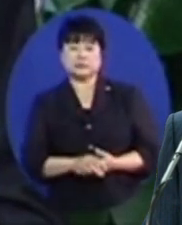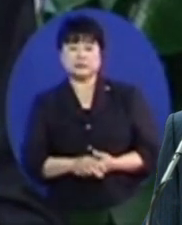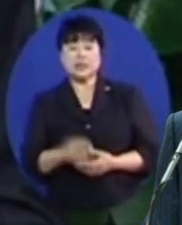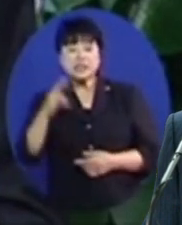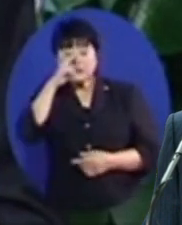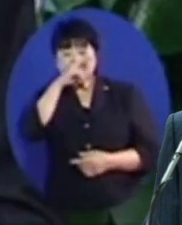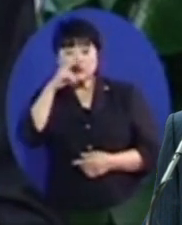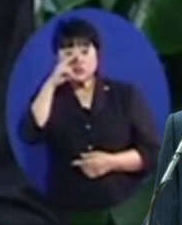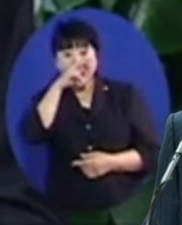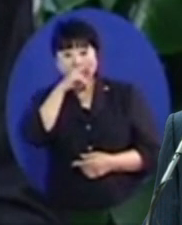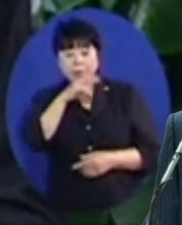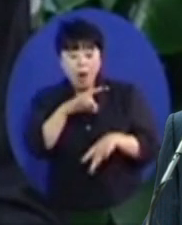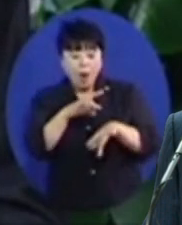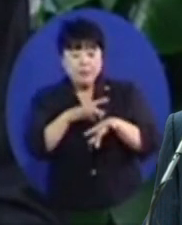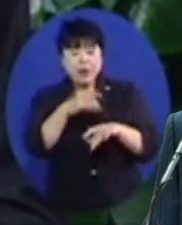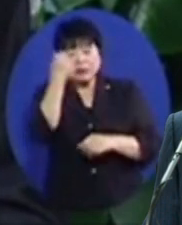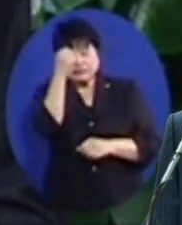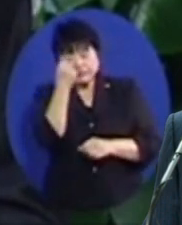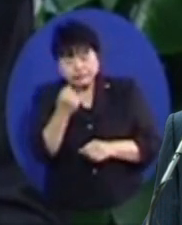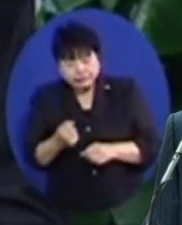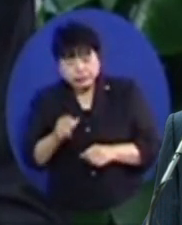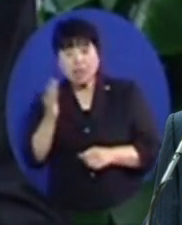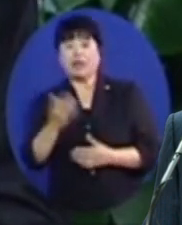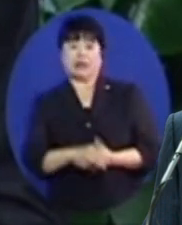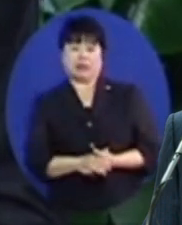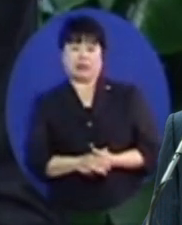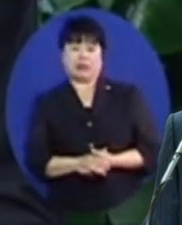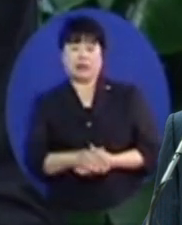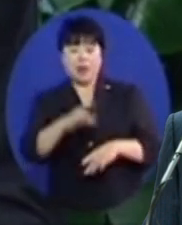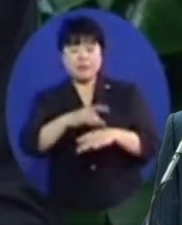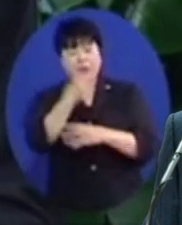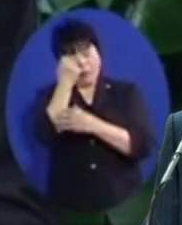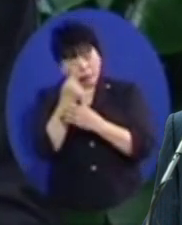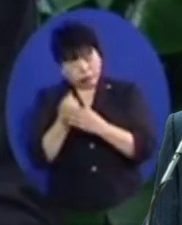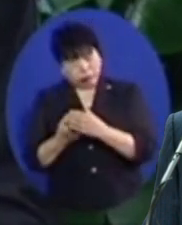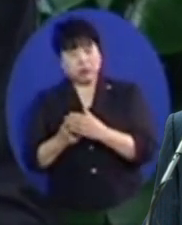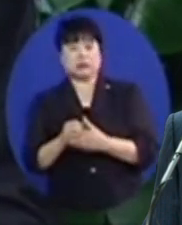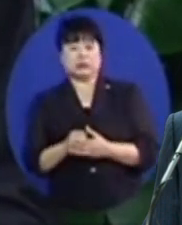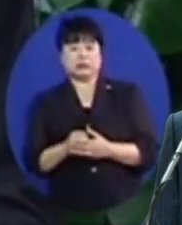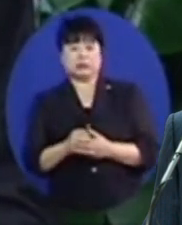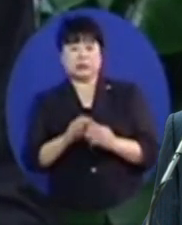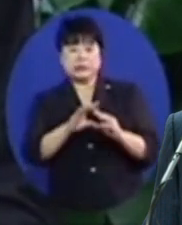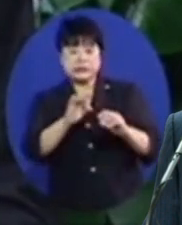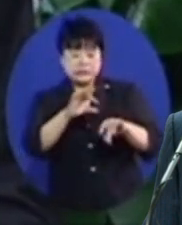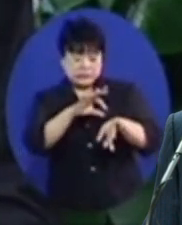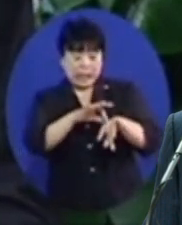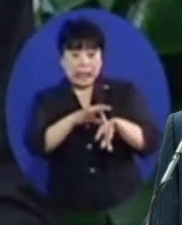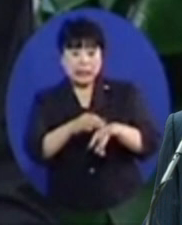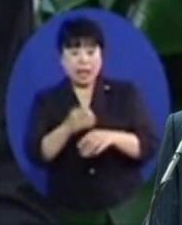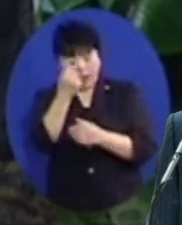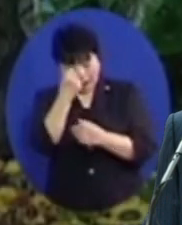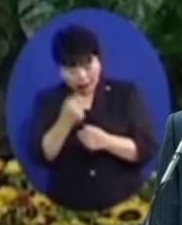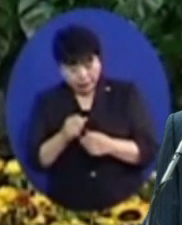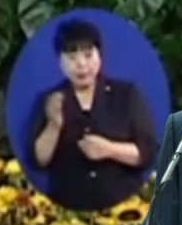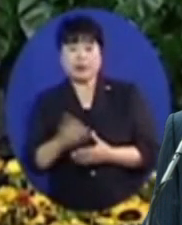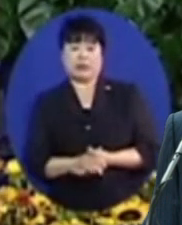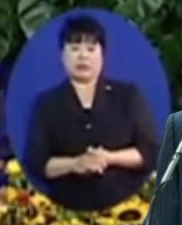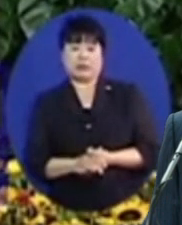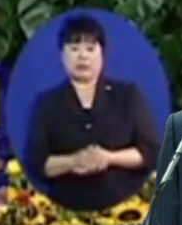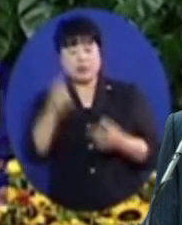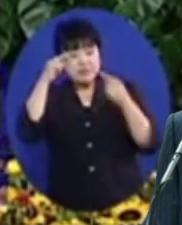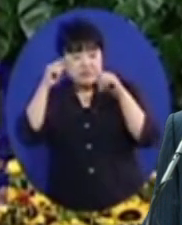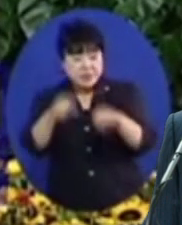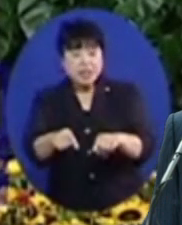시기를 하고 있으면 자기 뼈가 썩는다는 것입니다. 뼈가 썩는데 살은 안 녹을 수가 있습니까? 잠언서 12장 16절에 미련한